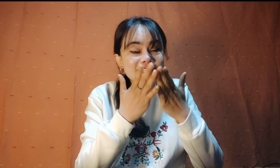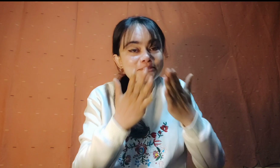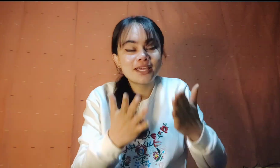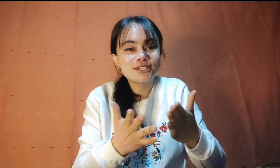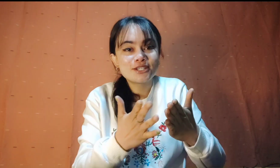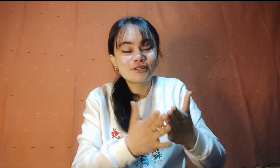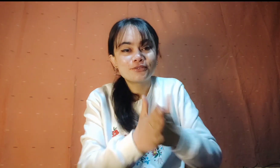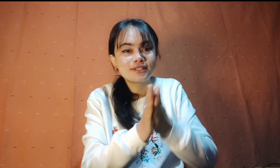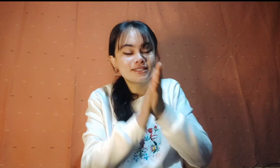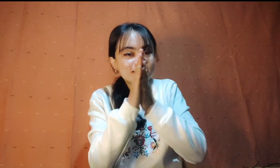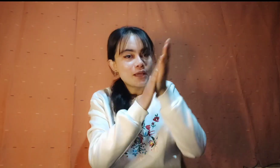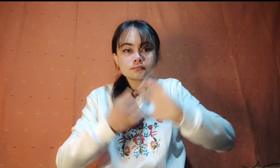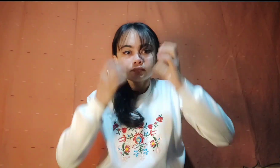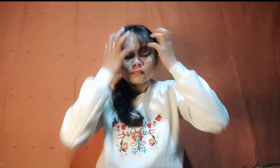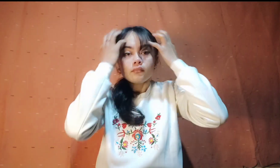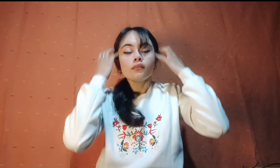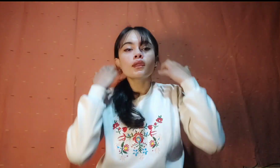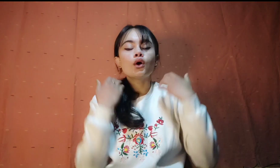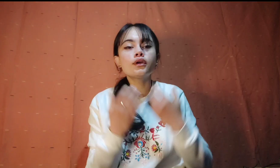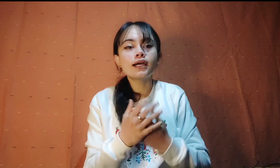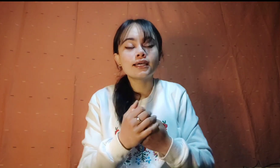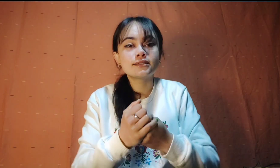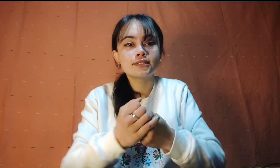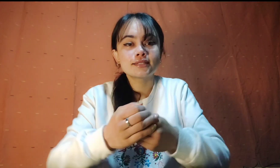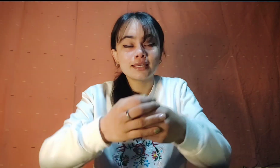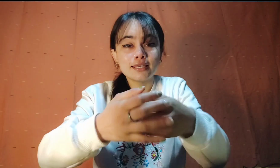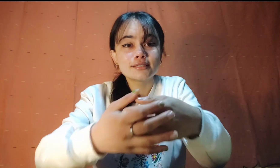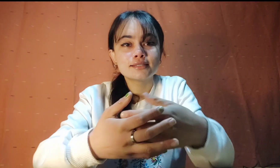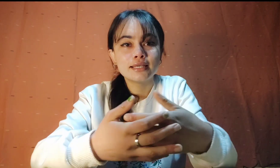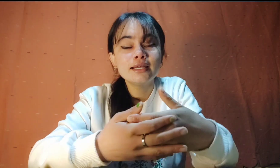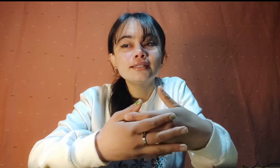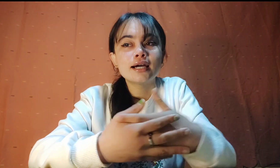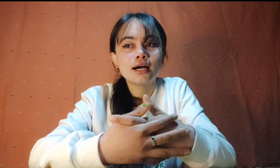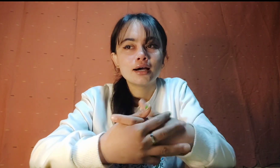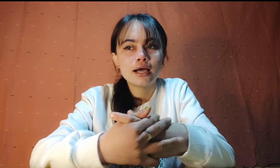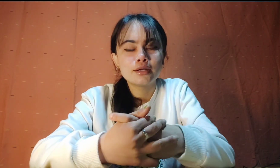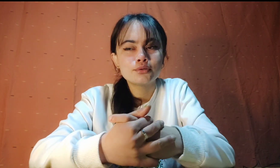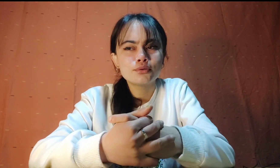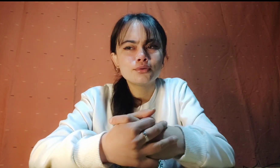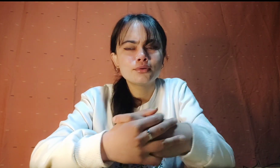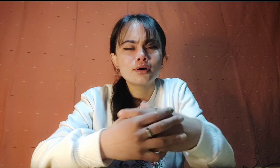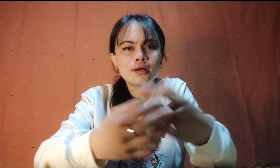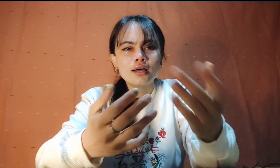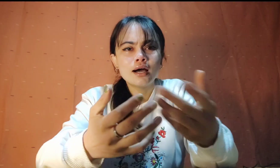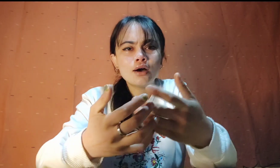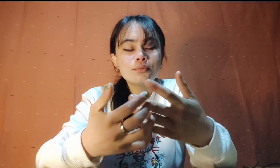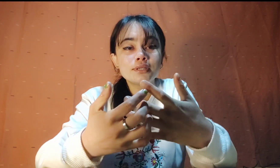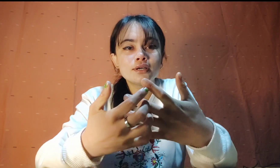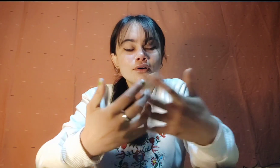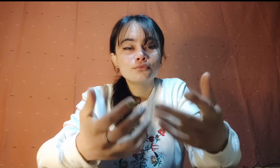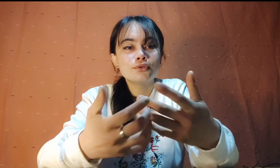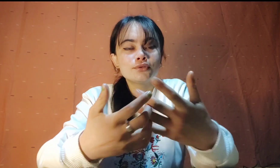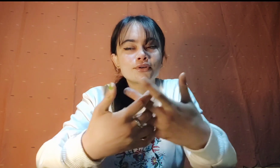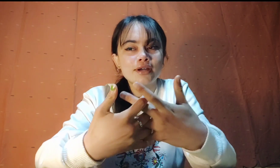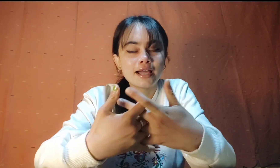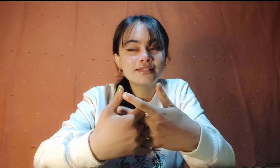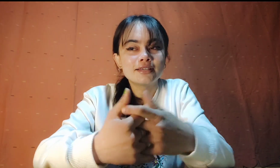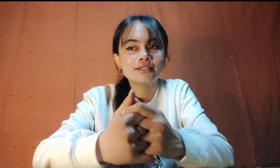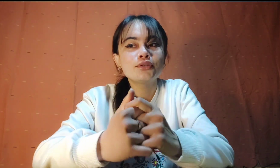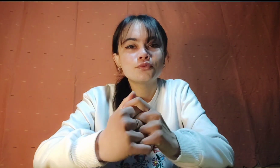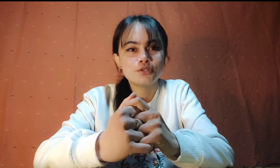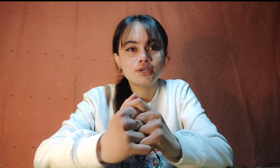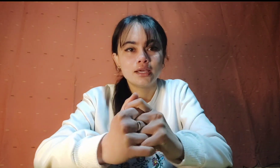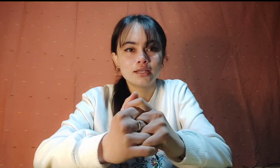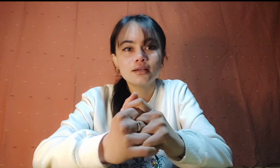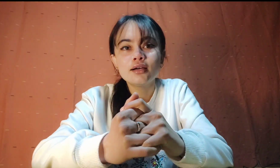Let me clean my tear first. Okay, guys. This is it. I don't know how many of you cried,